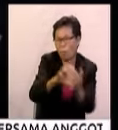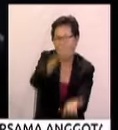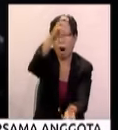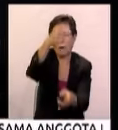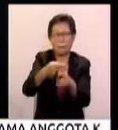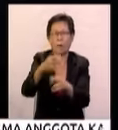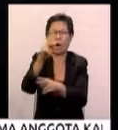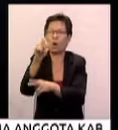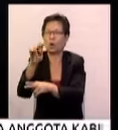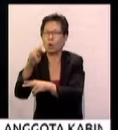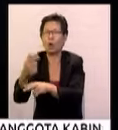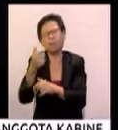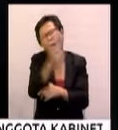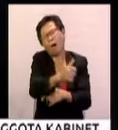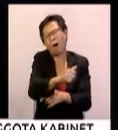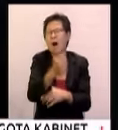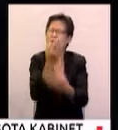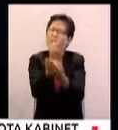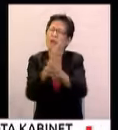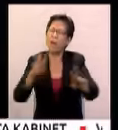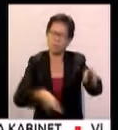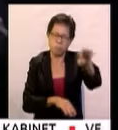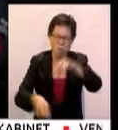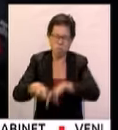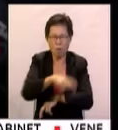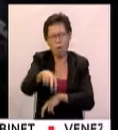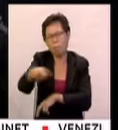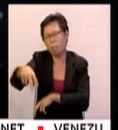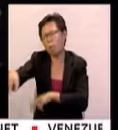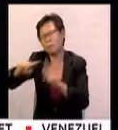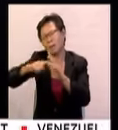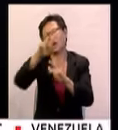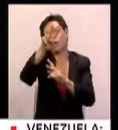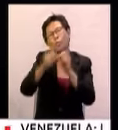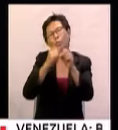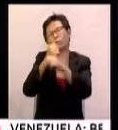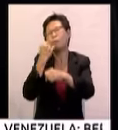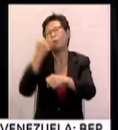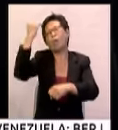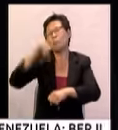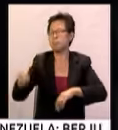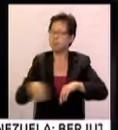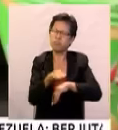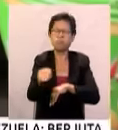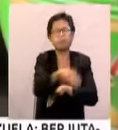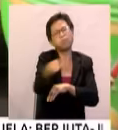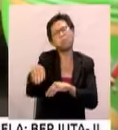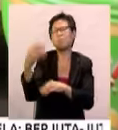nama Tong ini dibiarkan bebas bergerak di dalam rumah sejak 20 tahun lalu.